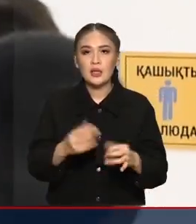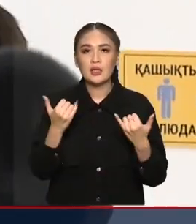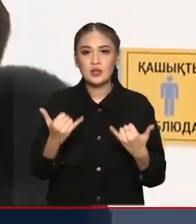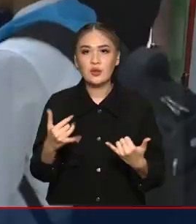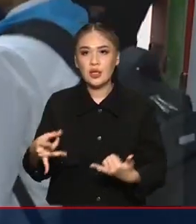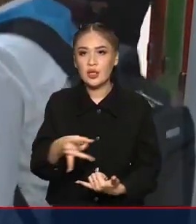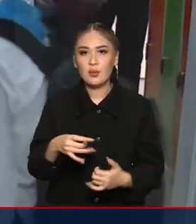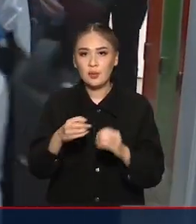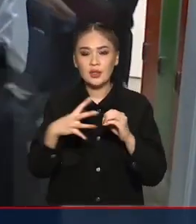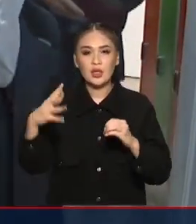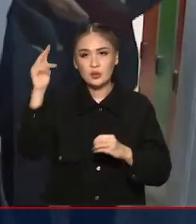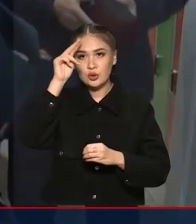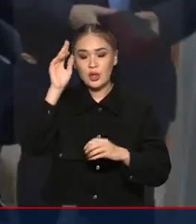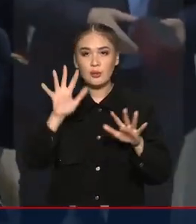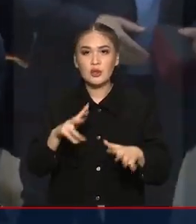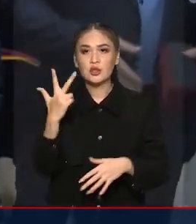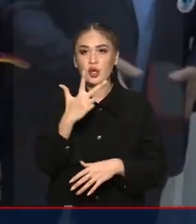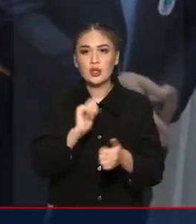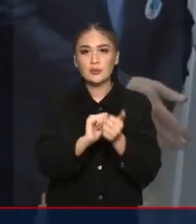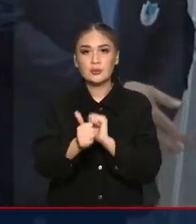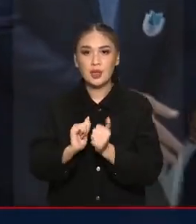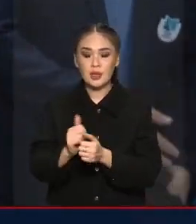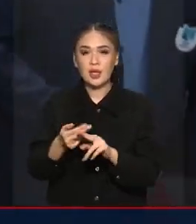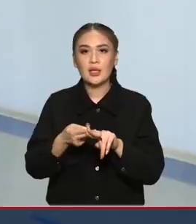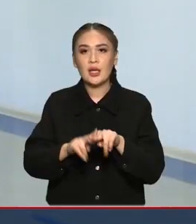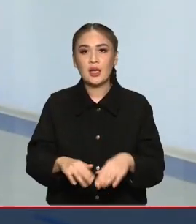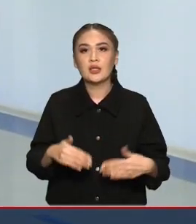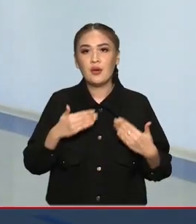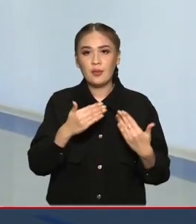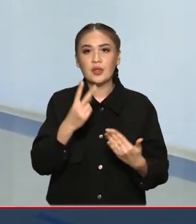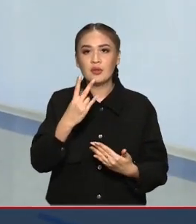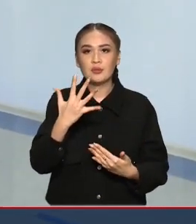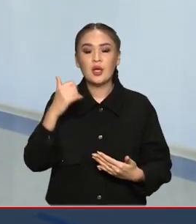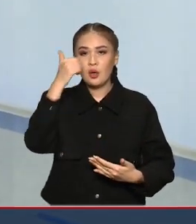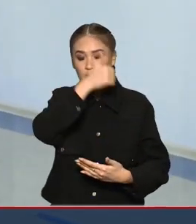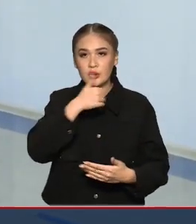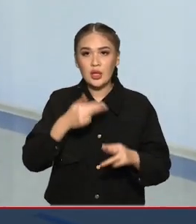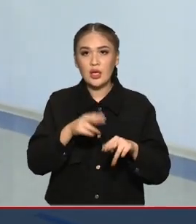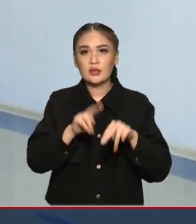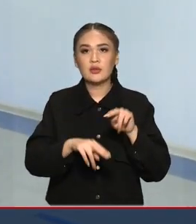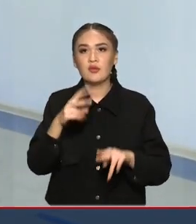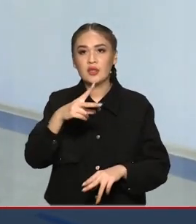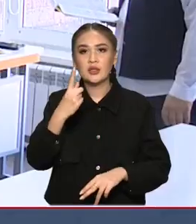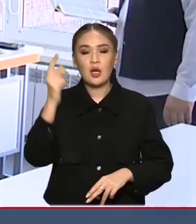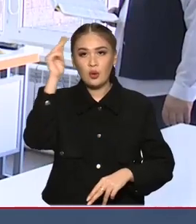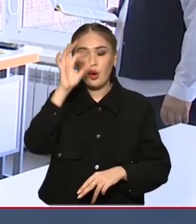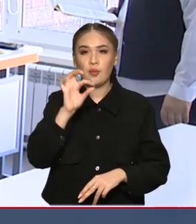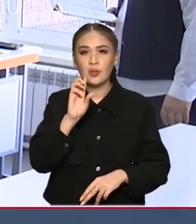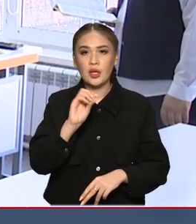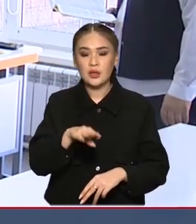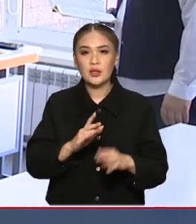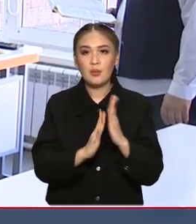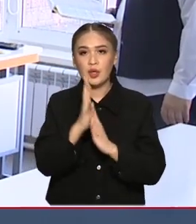есть 15 учебных заведений с трехсменным образованием. Так вот, до 2025 года в регионе построят 21 образовательный объект. С учетом